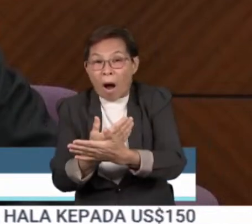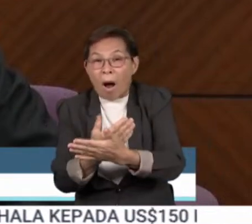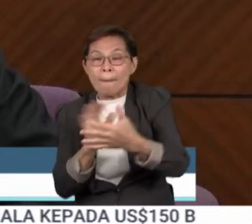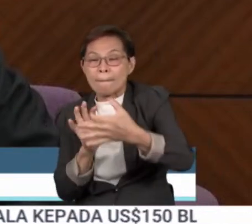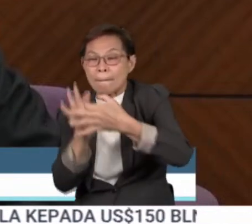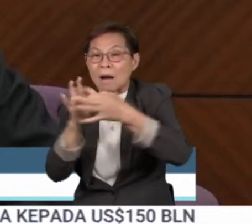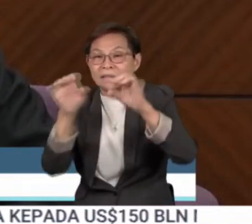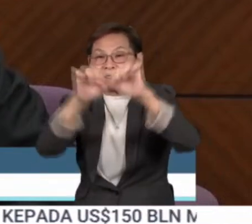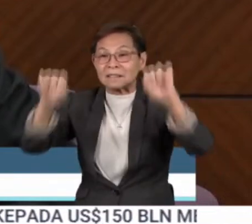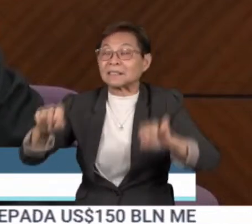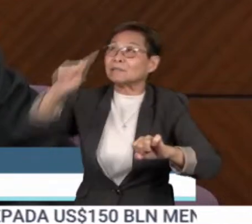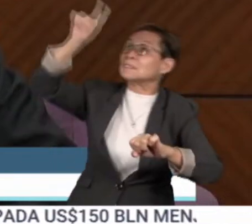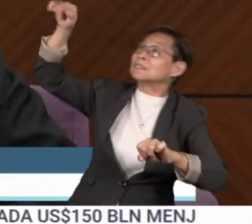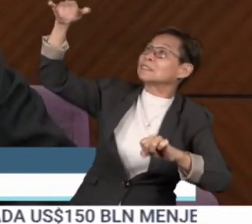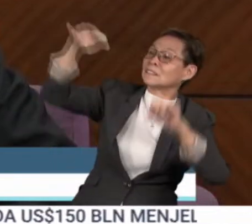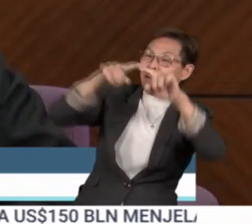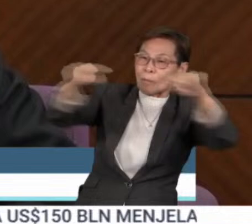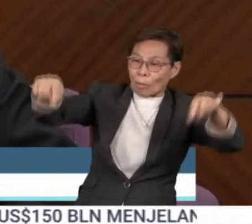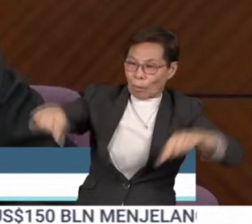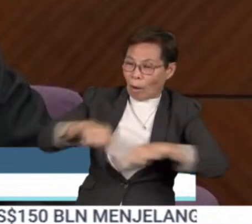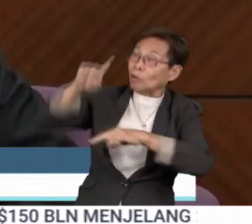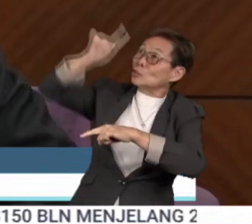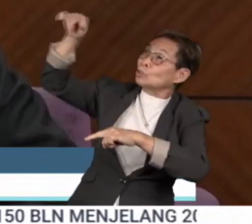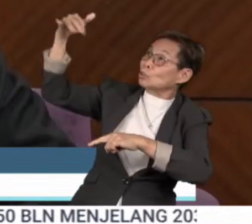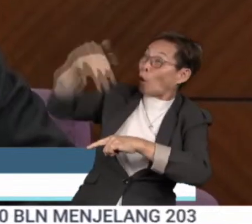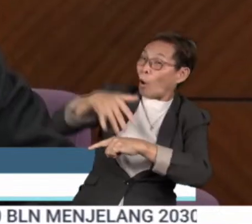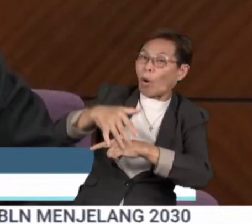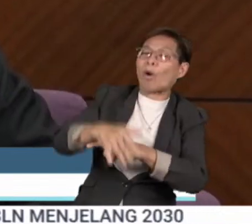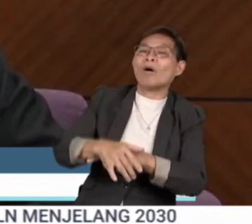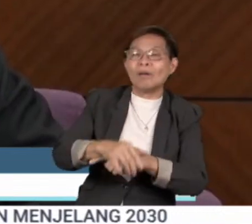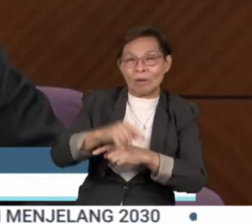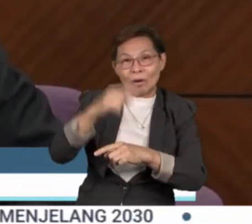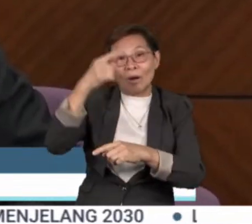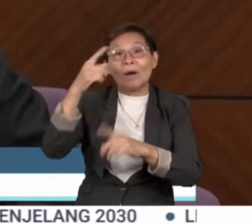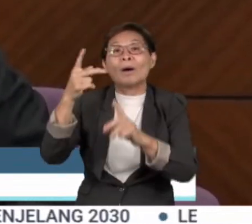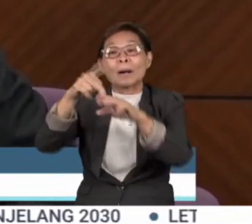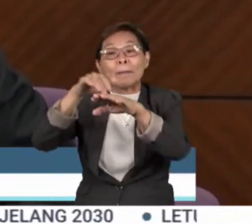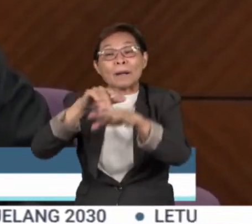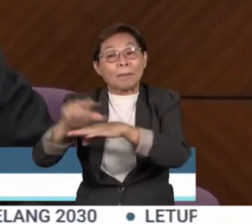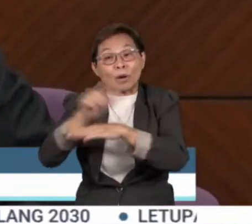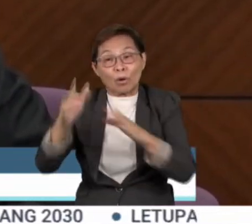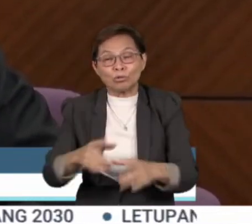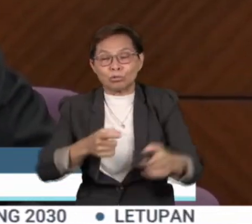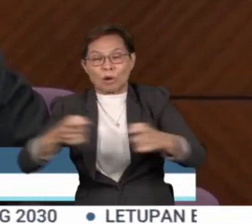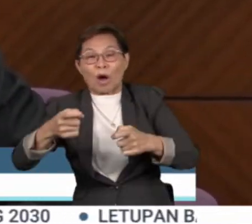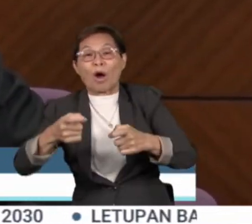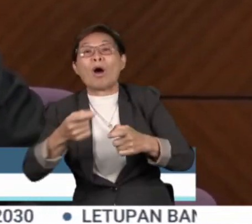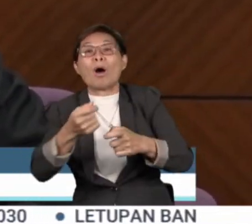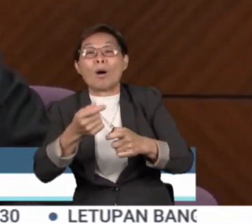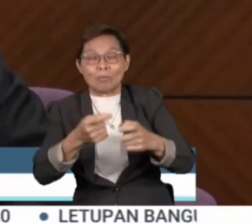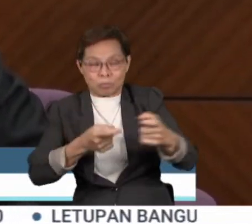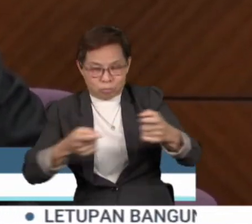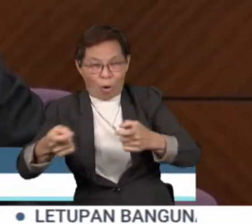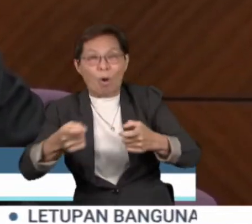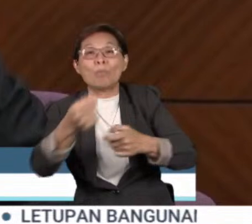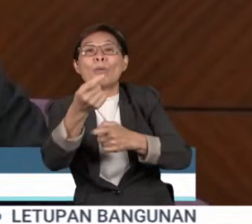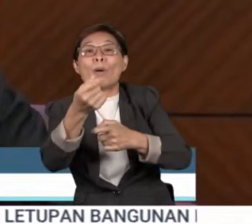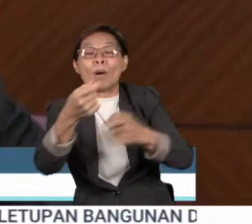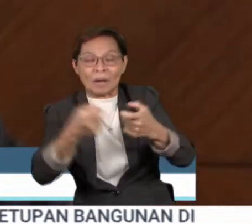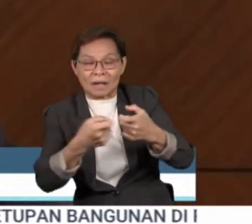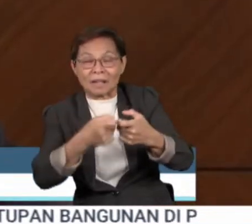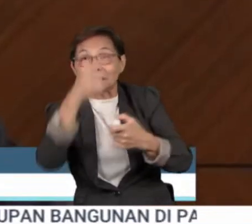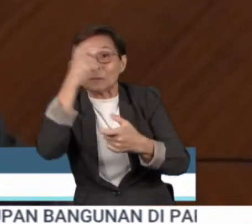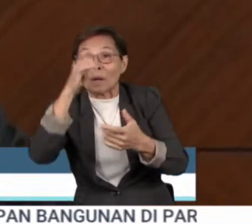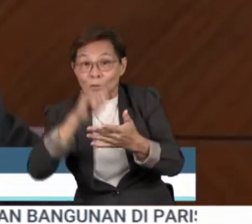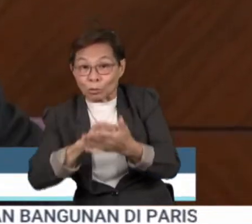pemasangan sistem solar PV sebagai satu option kepada pengguna untuk mengawal kos bil elektrik mereka. Oleh